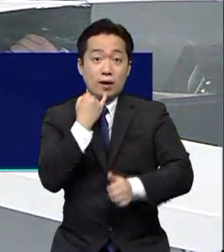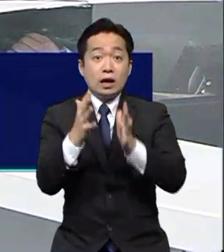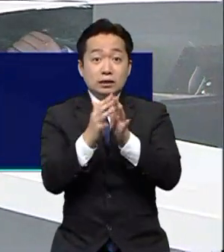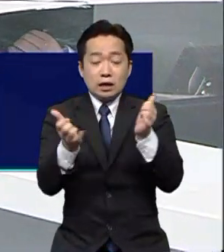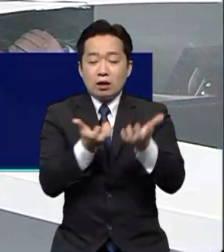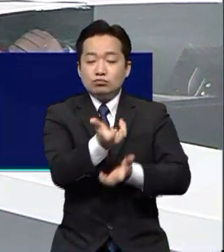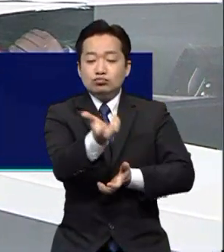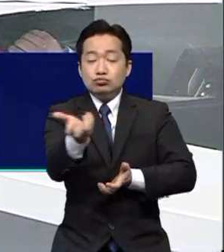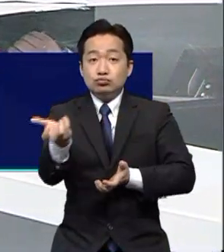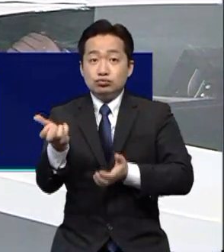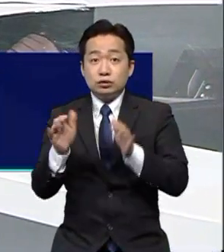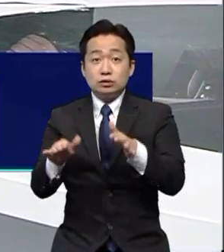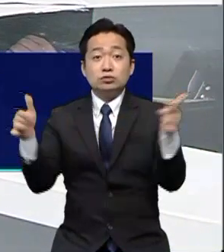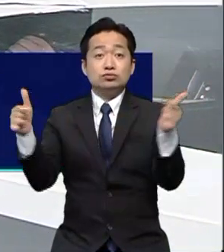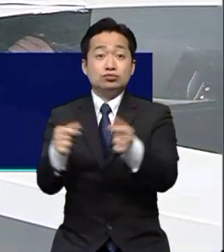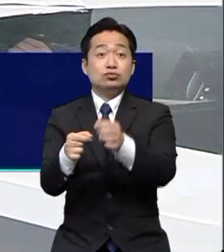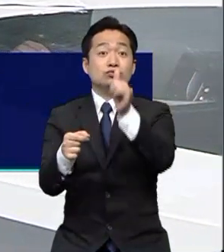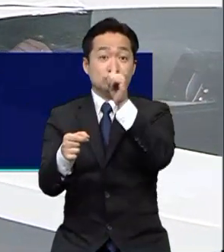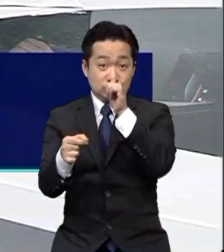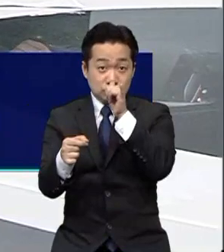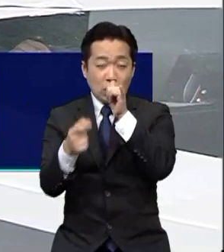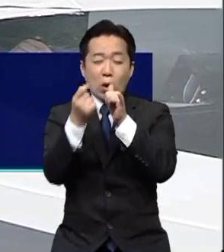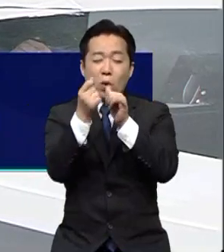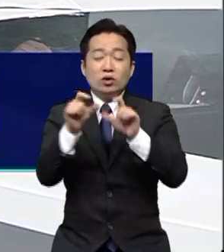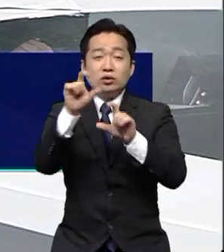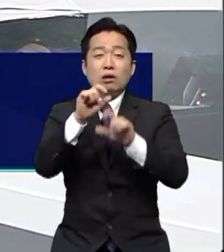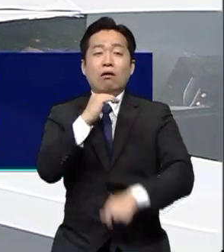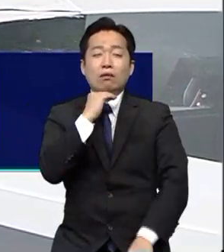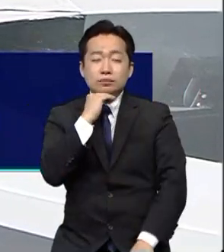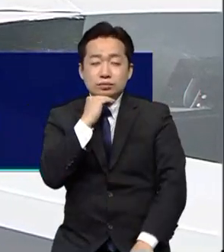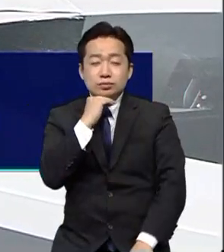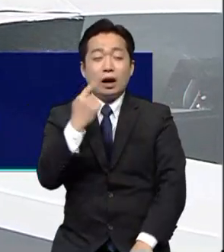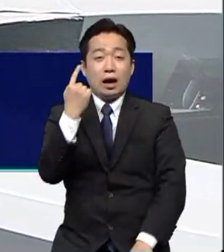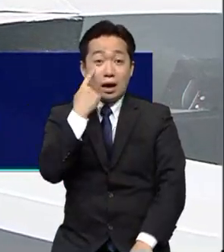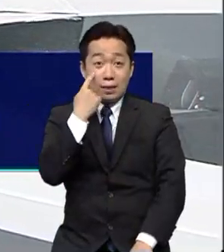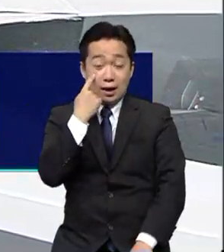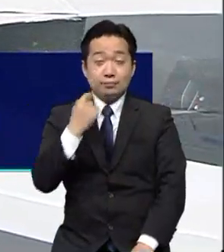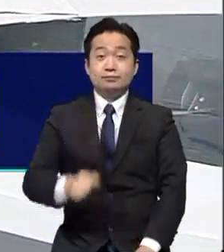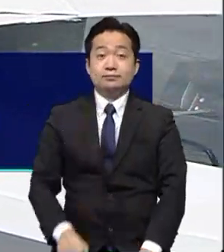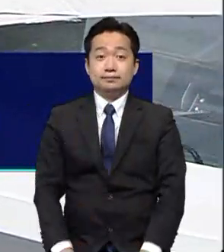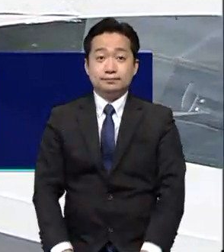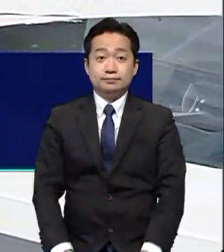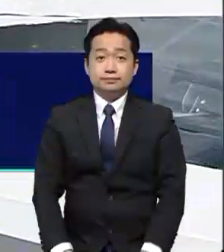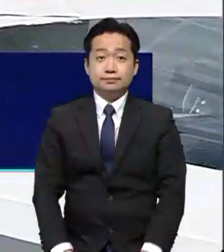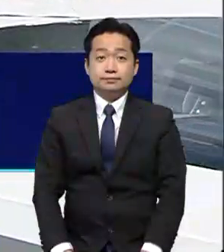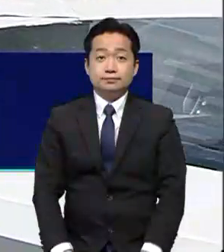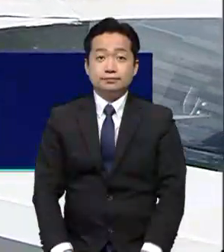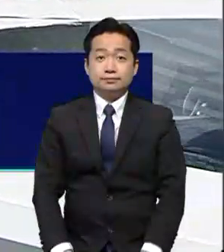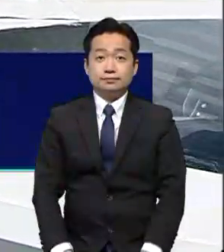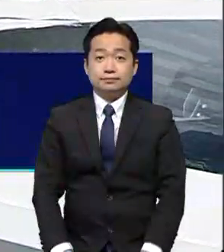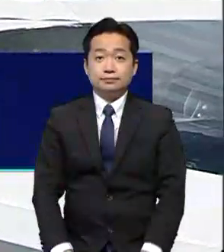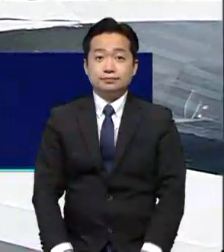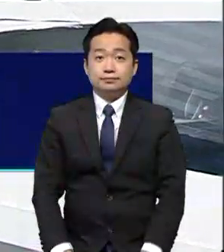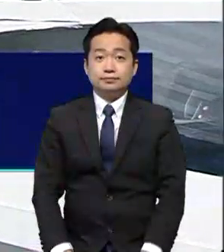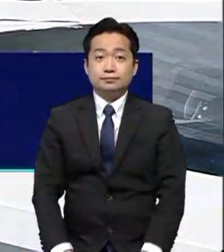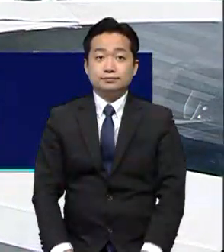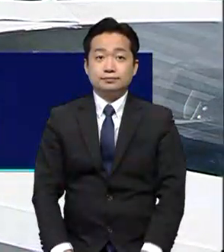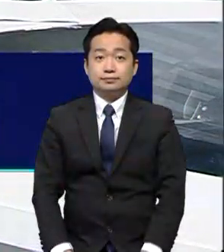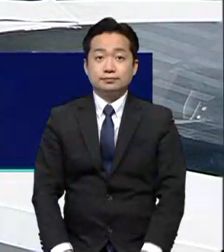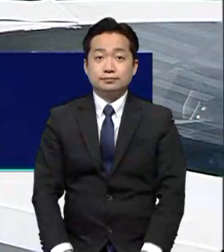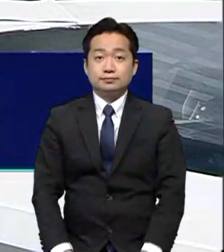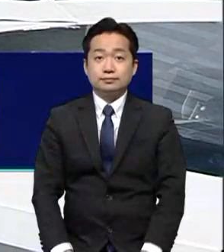사람들 이동량 자체가 줄어들고 있으니 조금만 더 지켜보자는 겁니다. 정다은 기자가 오늘 뉴스